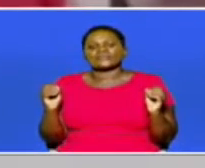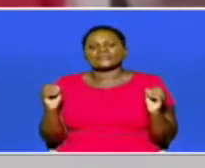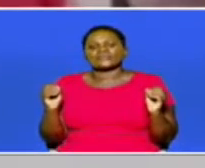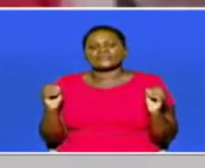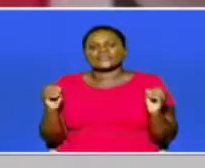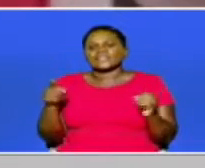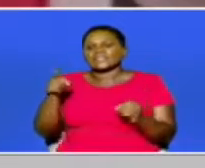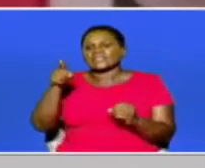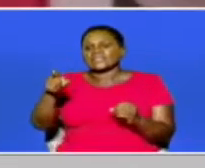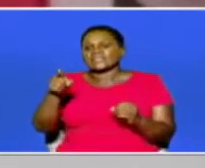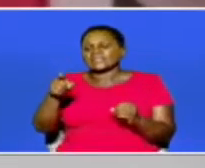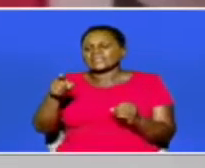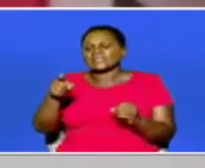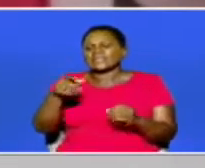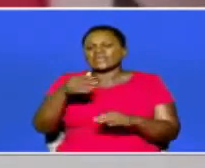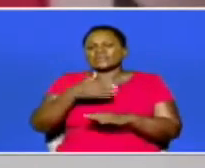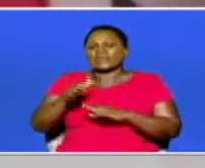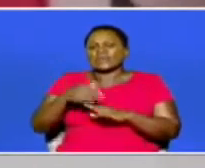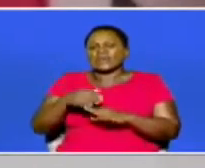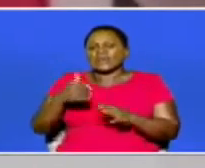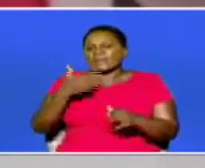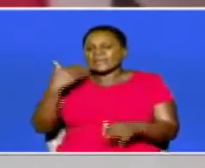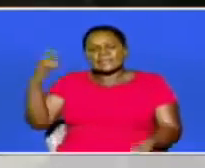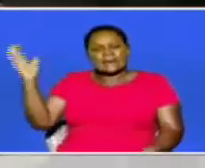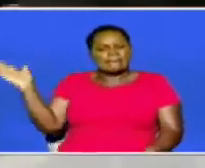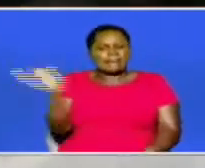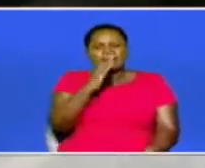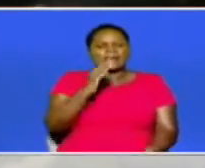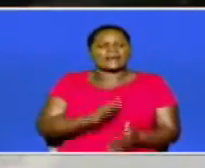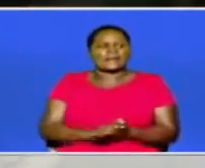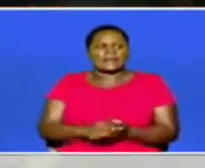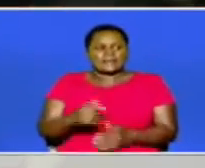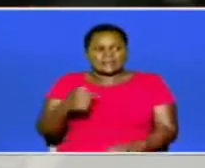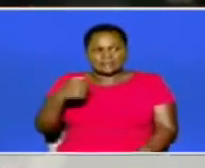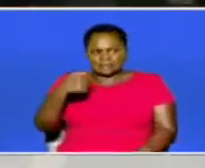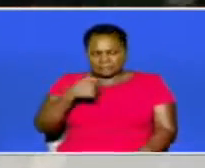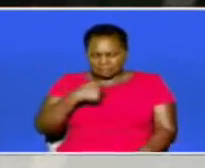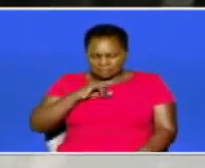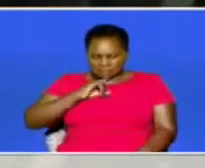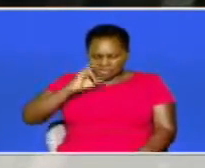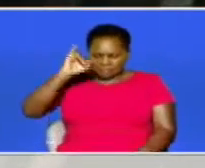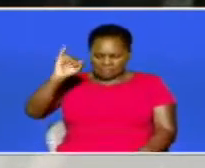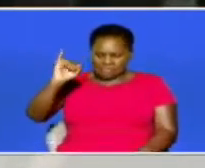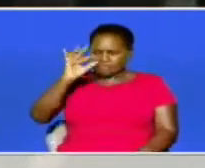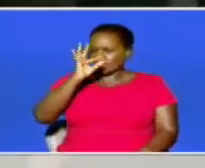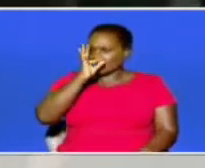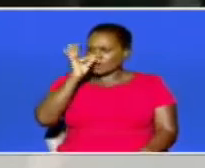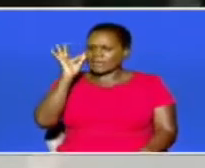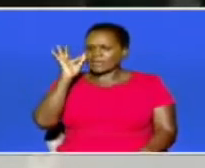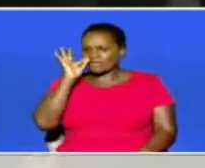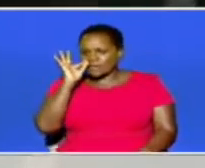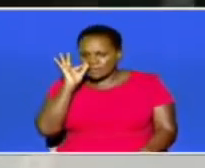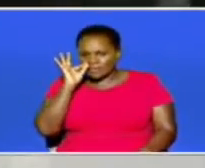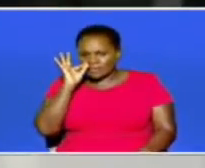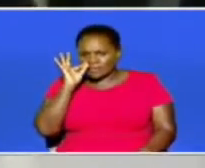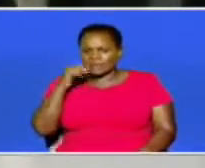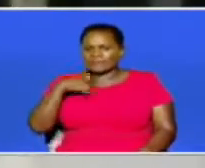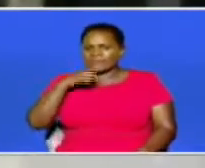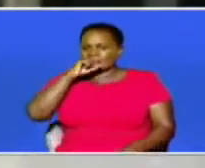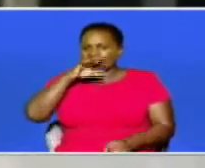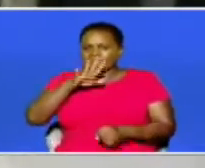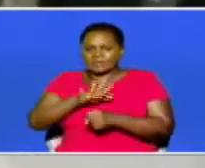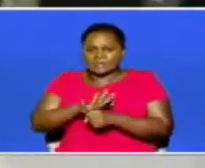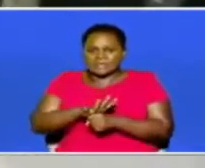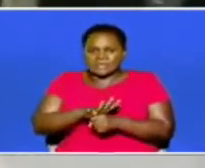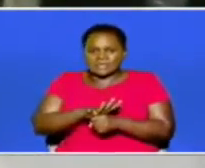Mtu kama huyo ni bure kabisa, anahitaji kutwangwa makofi. Mimi Mwai Kibaki naapa